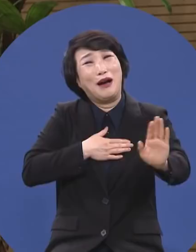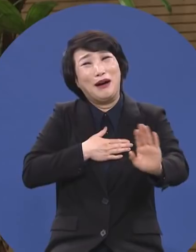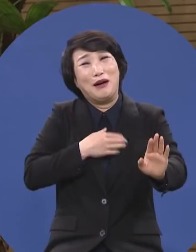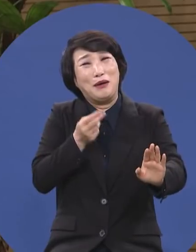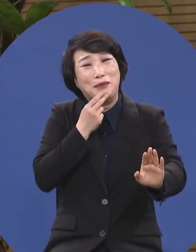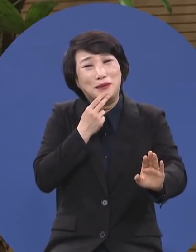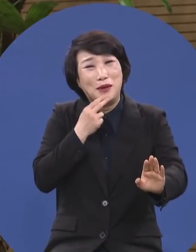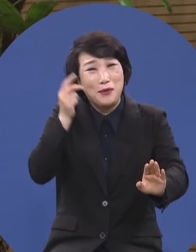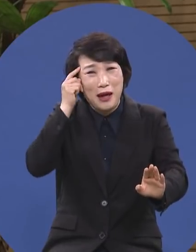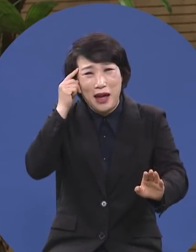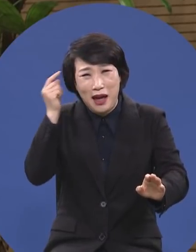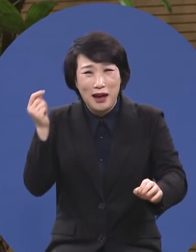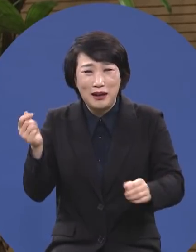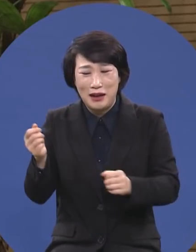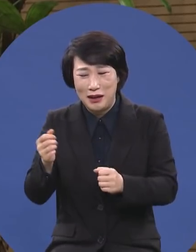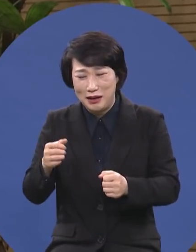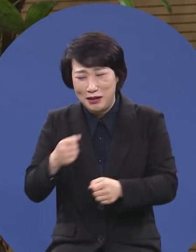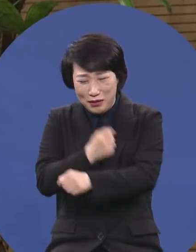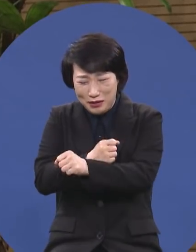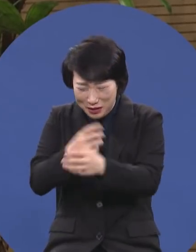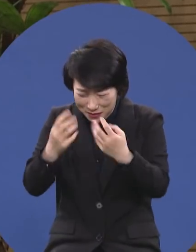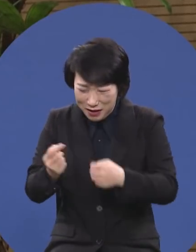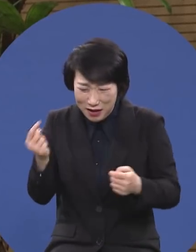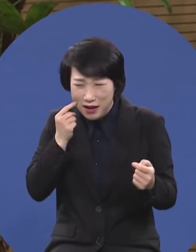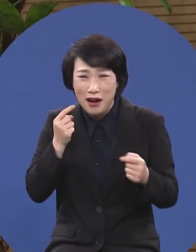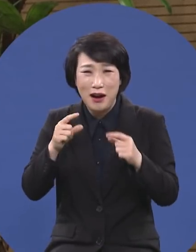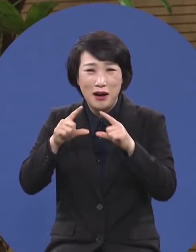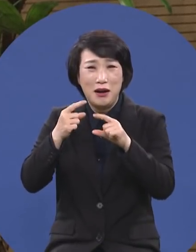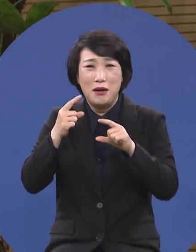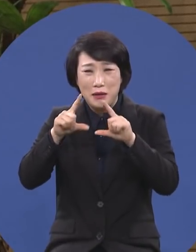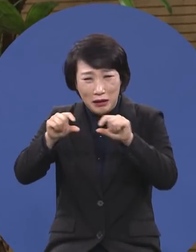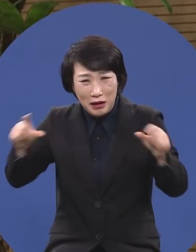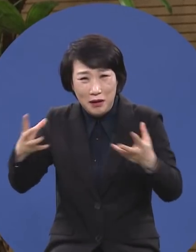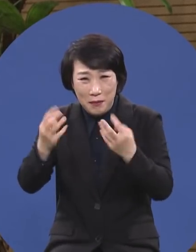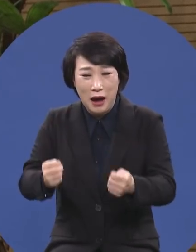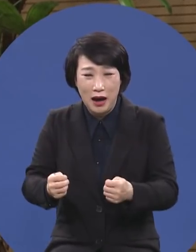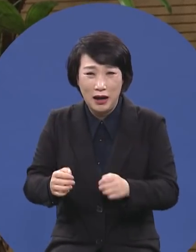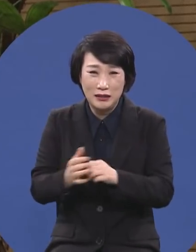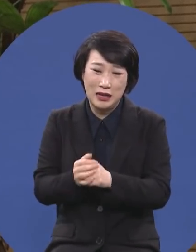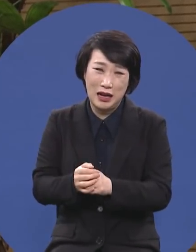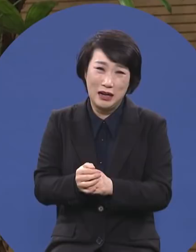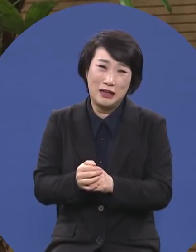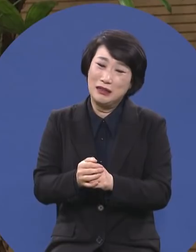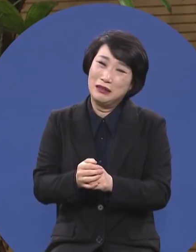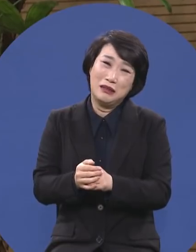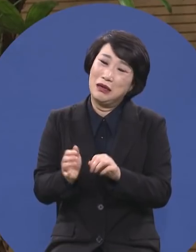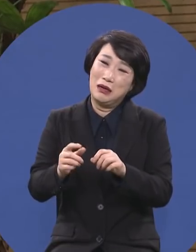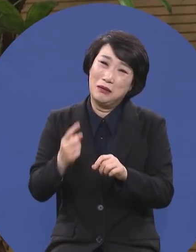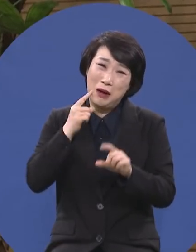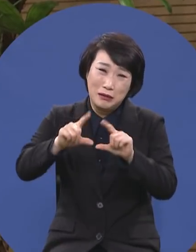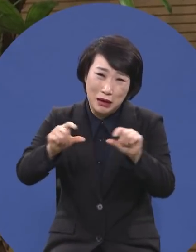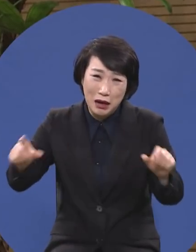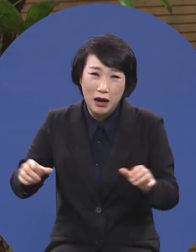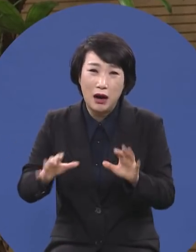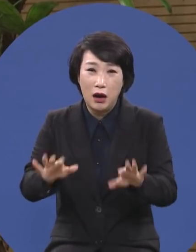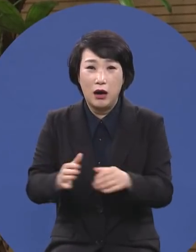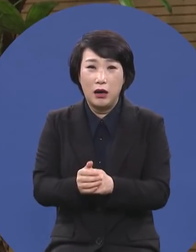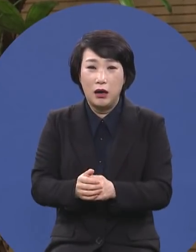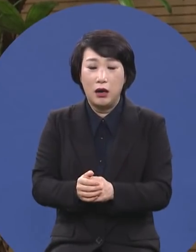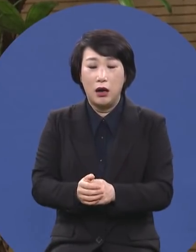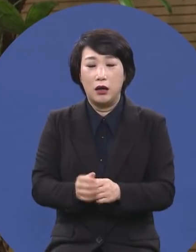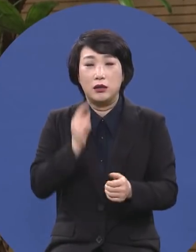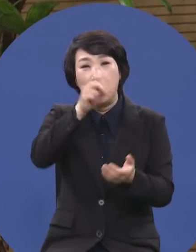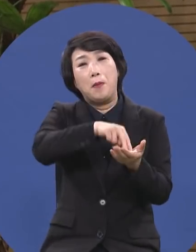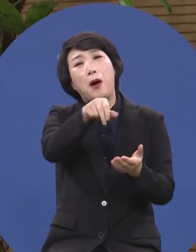많이 고통을 당하고 탕자처럼 많이 당하고 죽을 고비를 많이 넘겼기 때문에 내가 할 수 있는 것은 아무것도